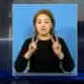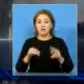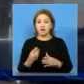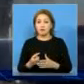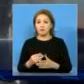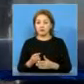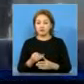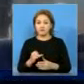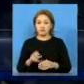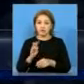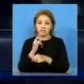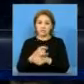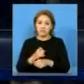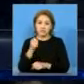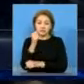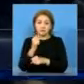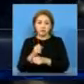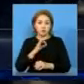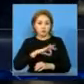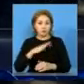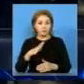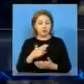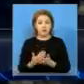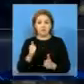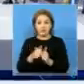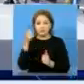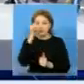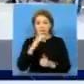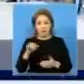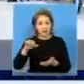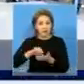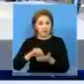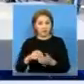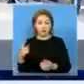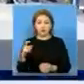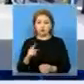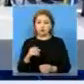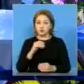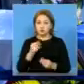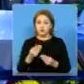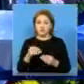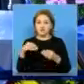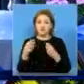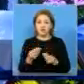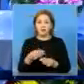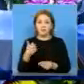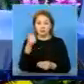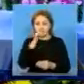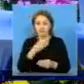және инва-такси қызметтері қолжетімді. Жыл сайын ядролық сынаққа қатысқандарға 100 000 теңге мөлшерінде бір жолғы